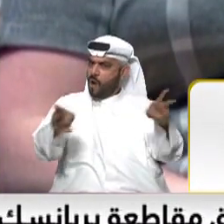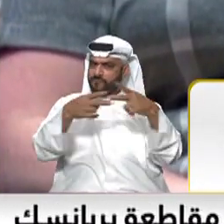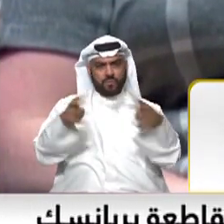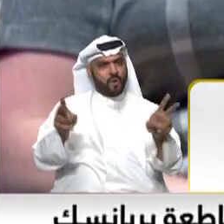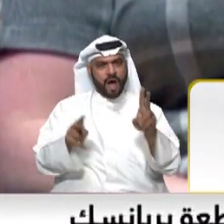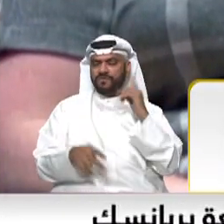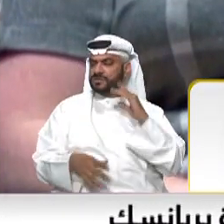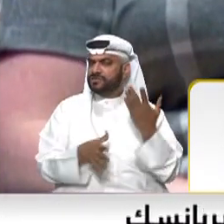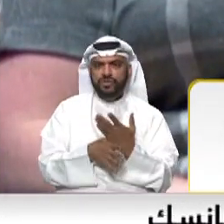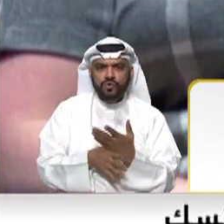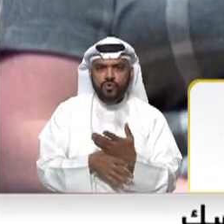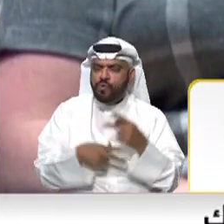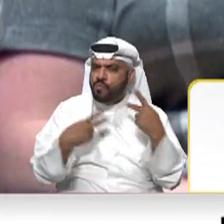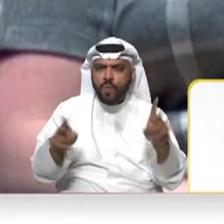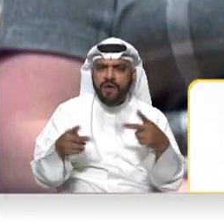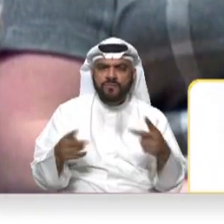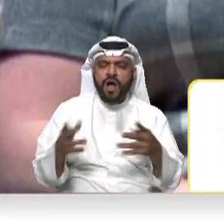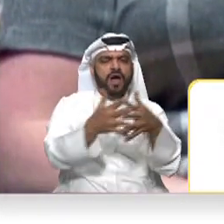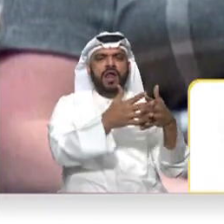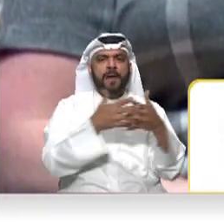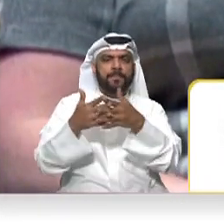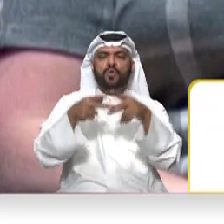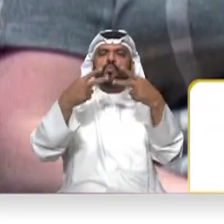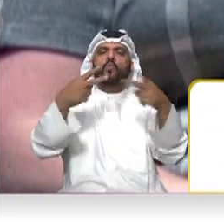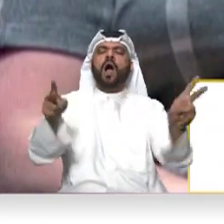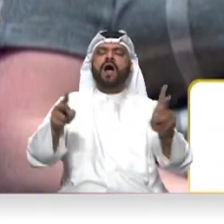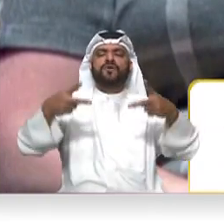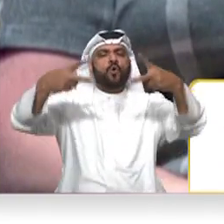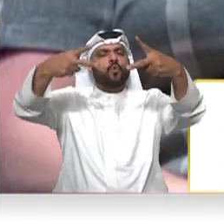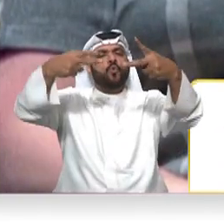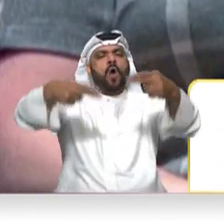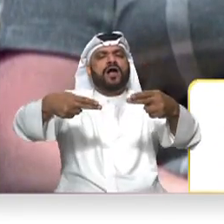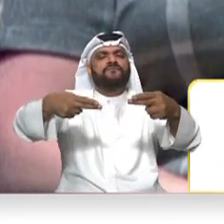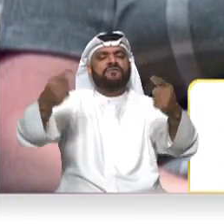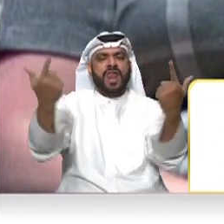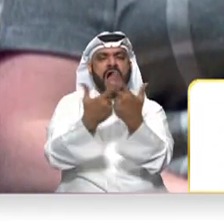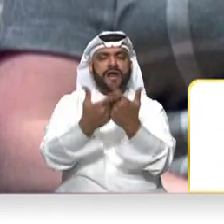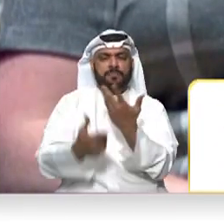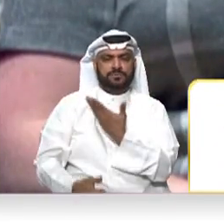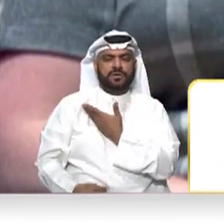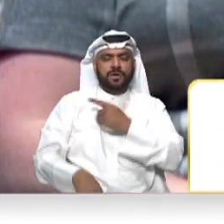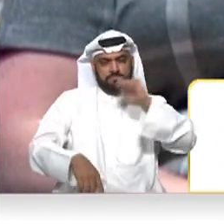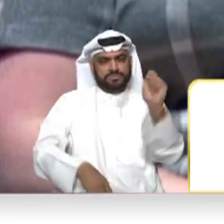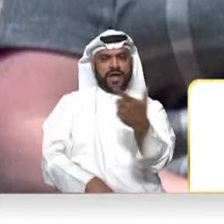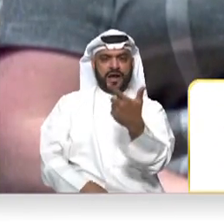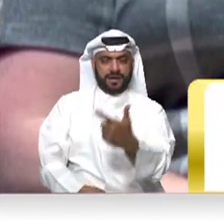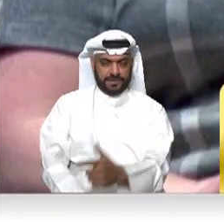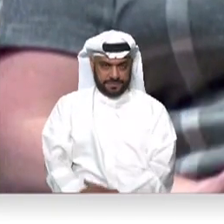ويحث الاحتلال وحماس على تنفيذه بالكامل دون تأخير أو شروط.